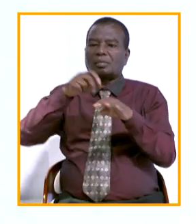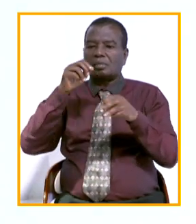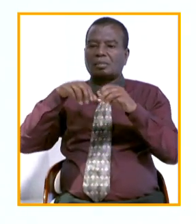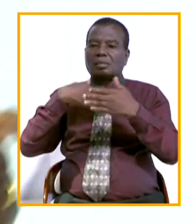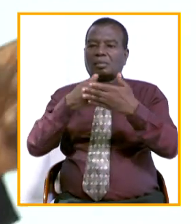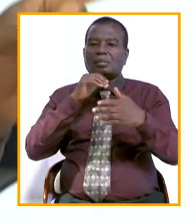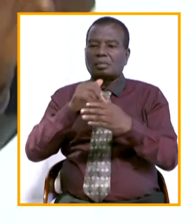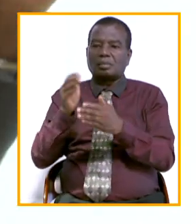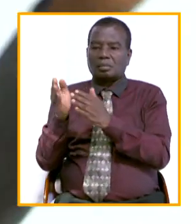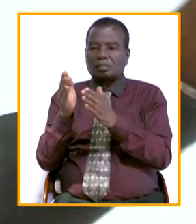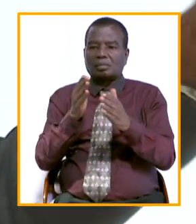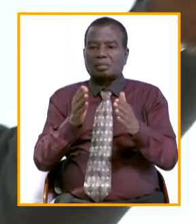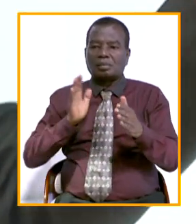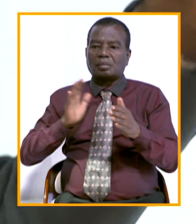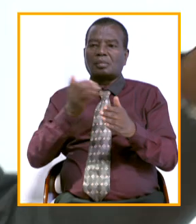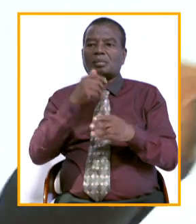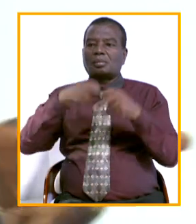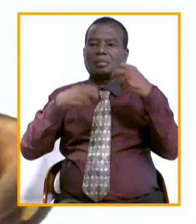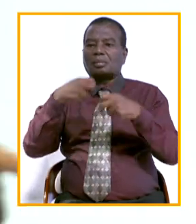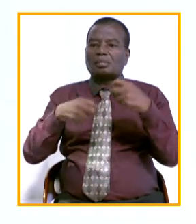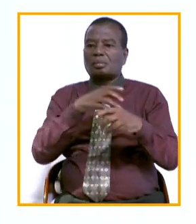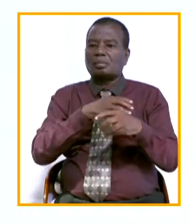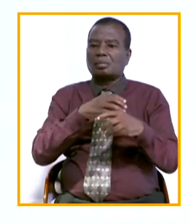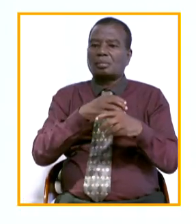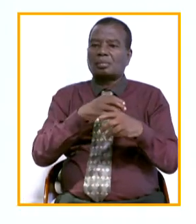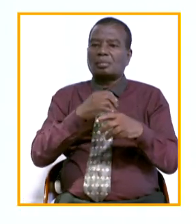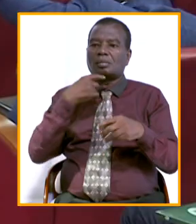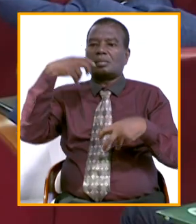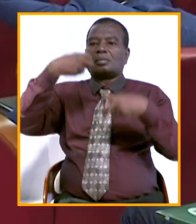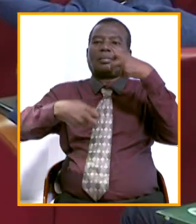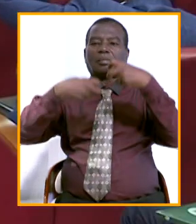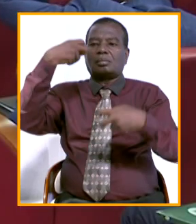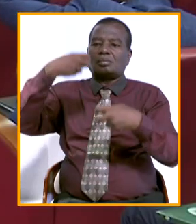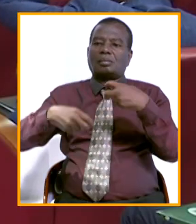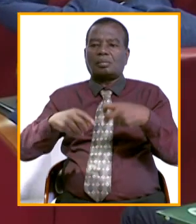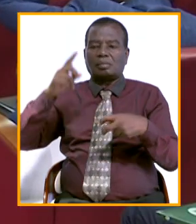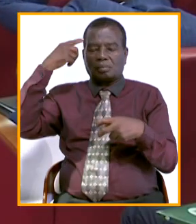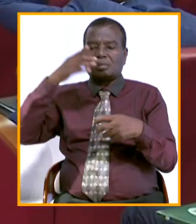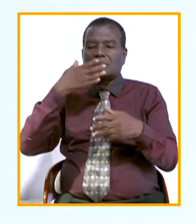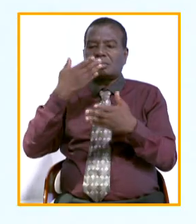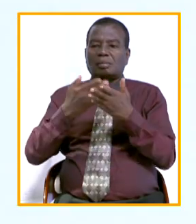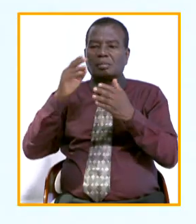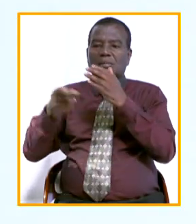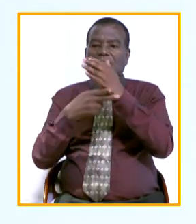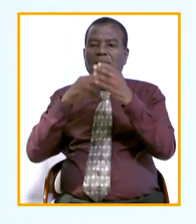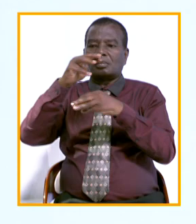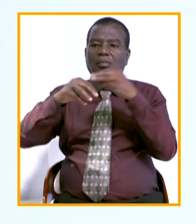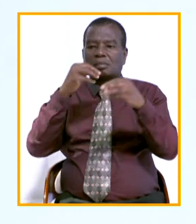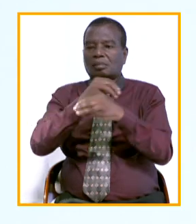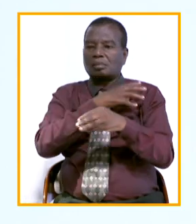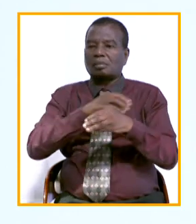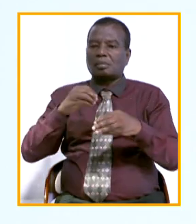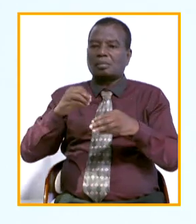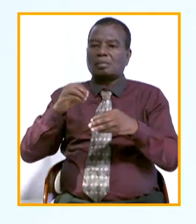problèmes, et qu'on se retrouve dans une situation comme celle-là, il y a un problème. Pour la Banque mondiale, si d'importants efforts sont à